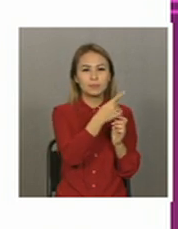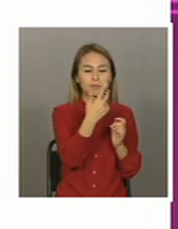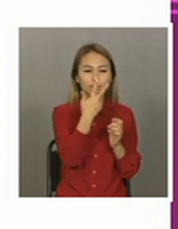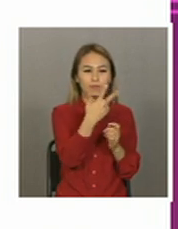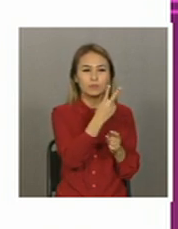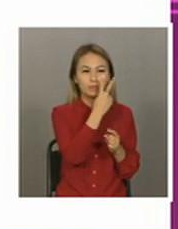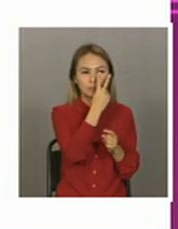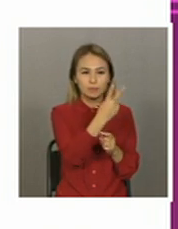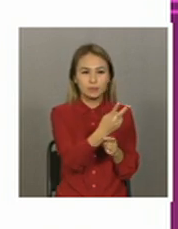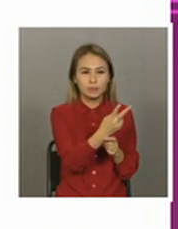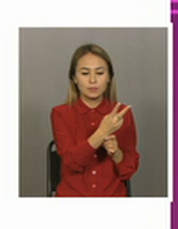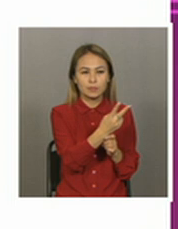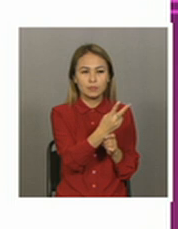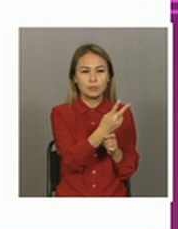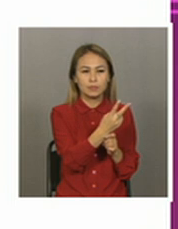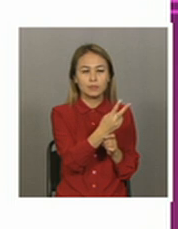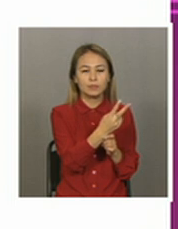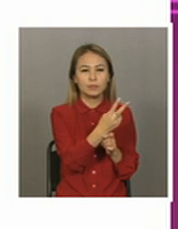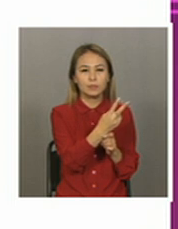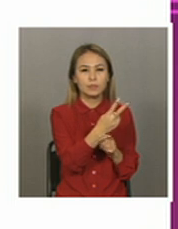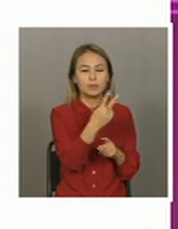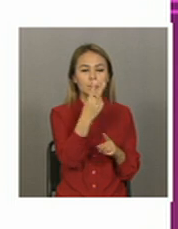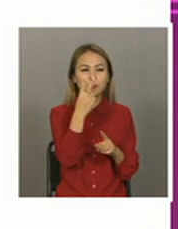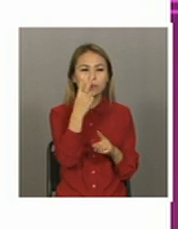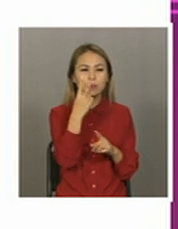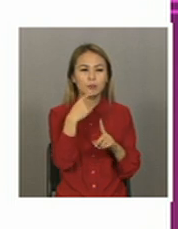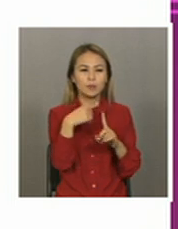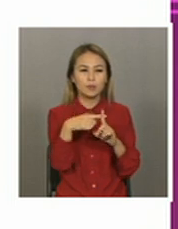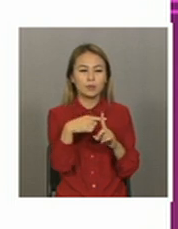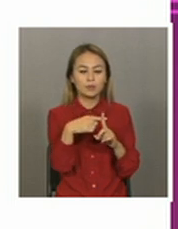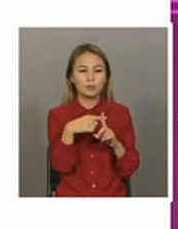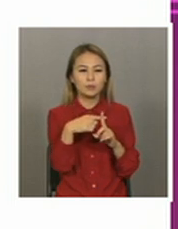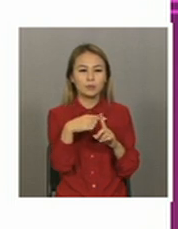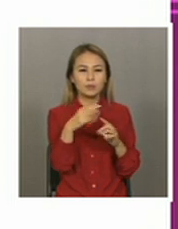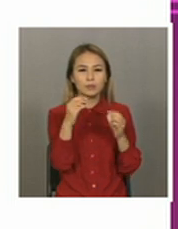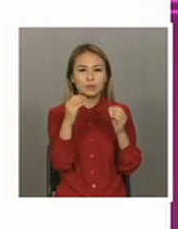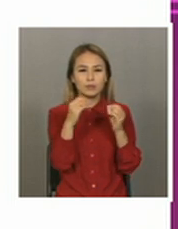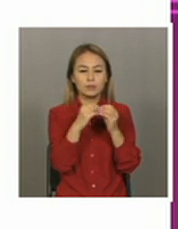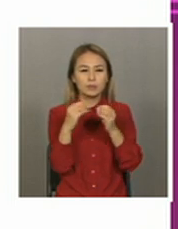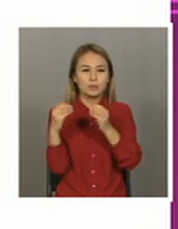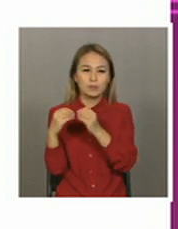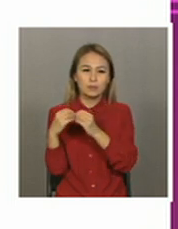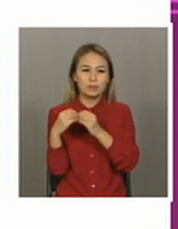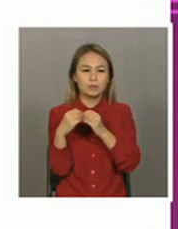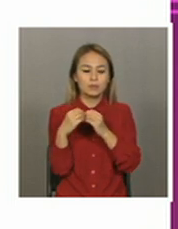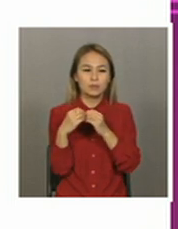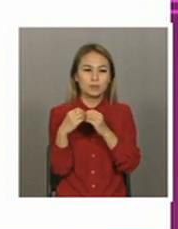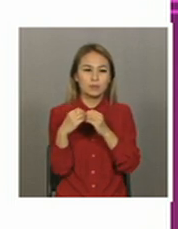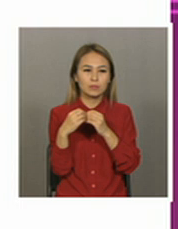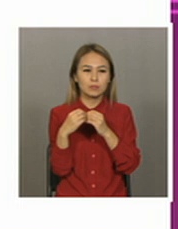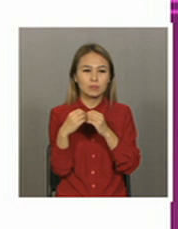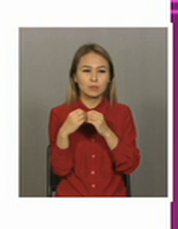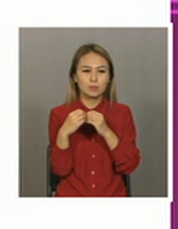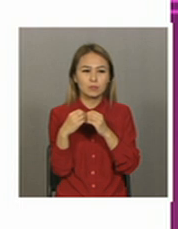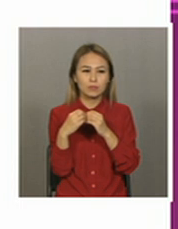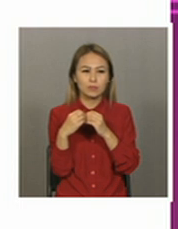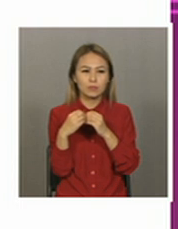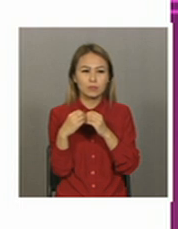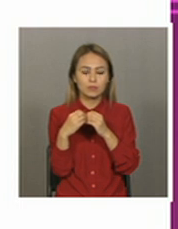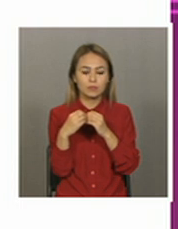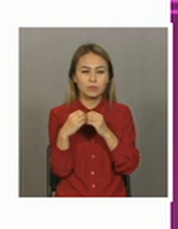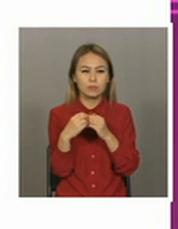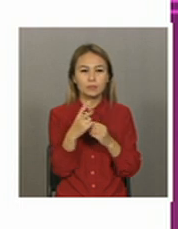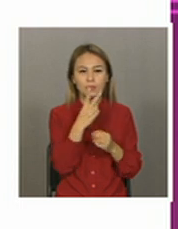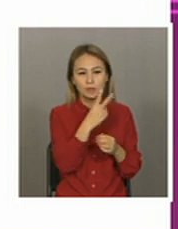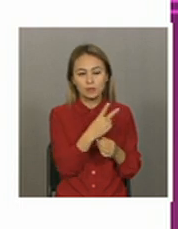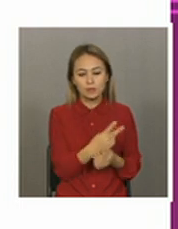бірлікті азайтамыз. Оған 1 ондық пен 1 ондықтың айырмасын қосамыз. 5 бірлік пен 3 бірліктің айырмасы